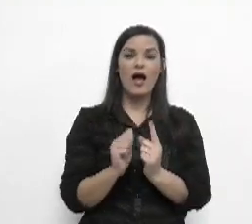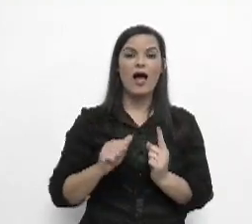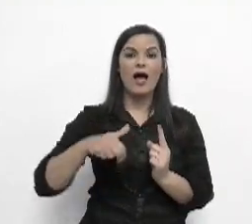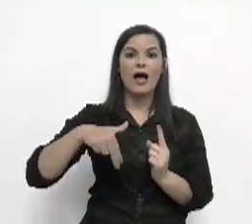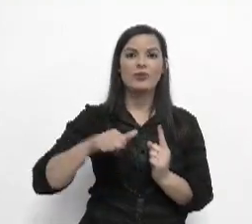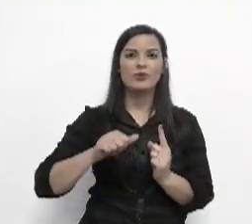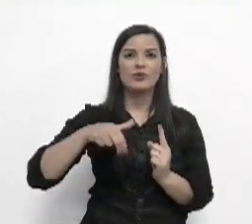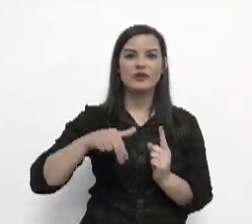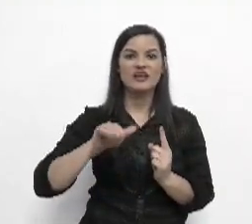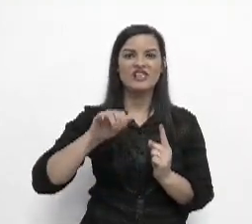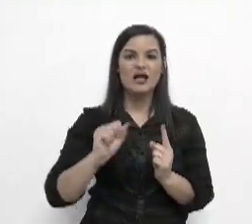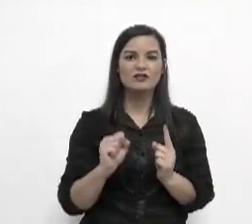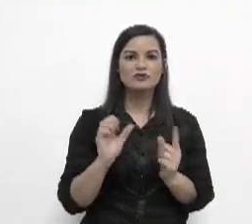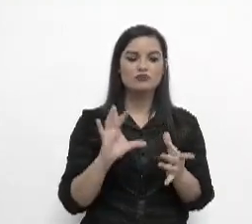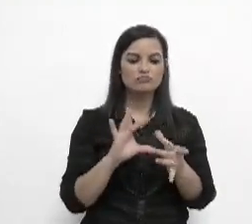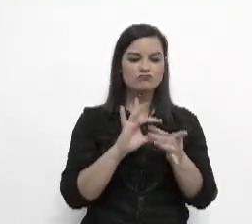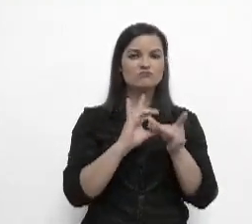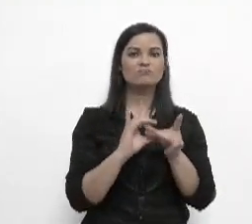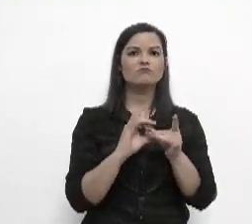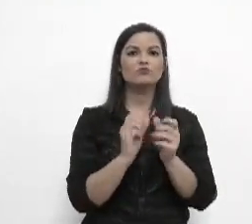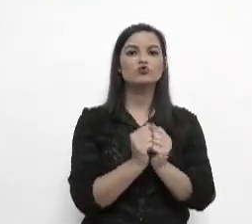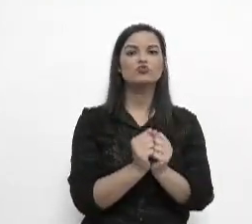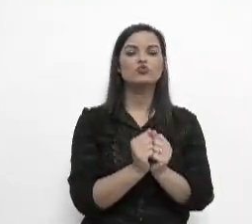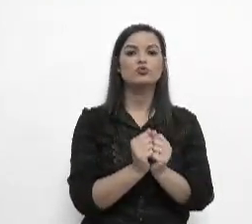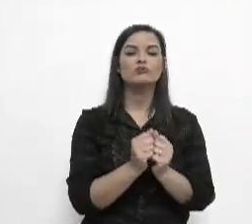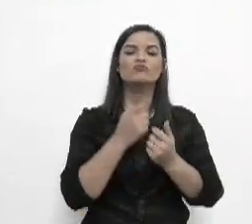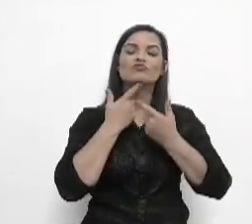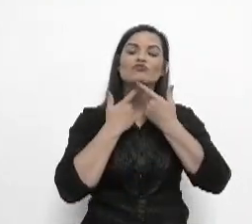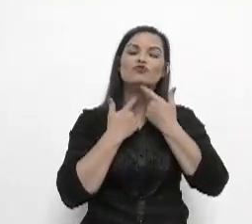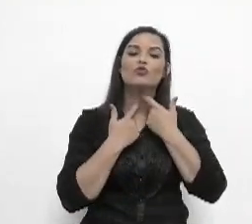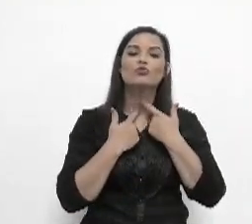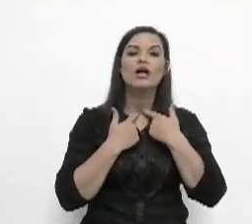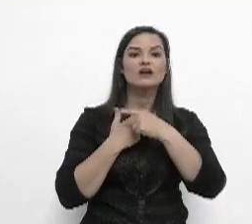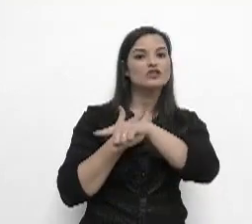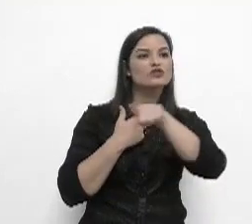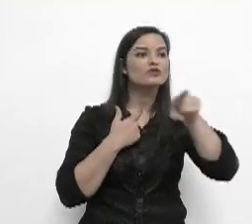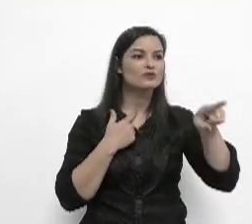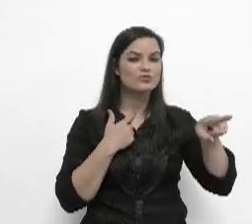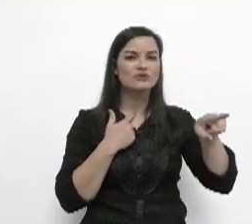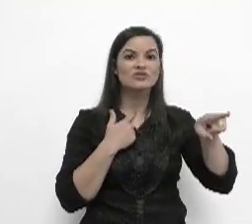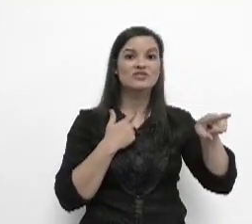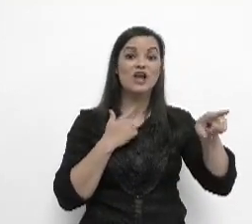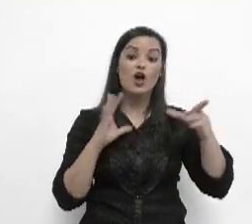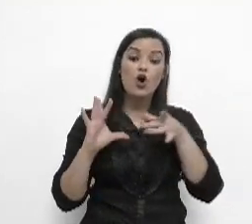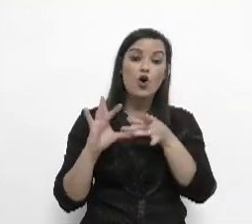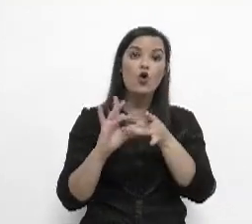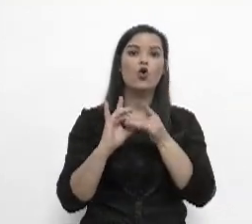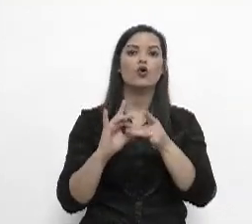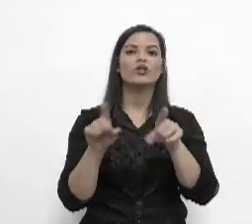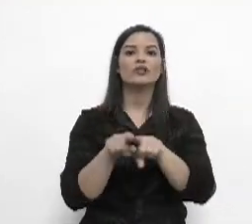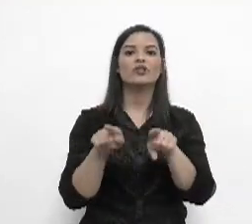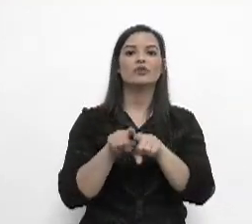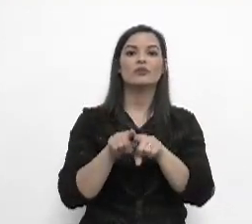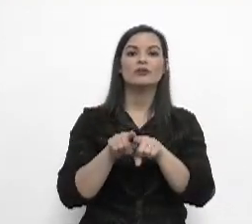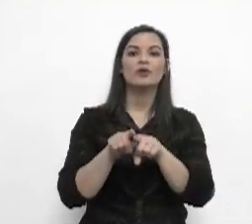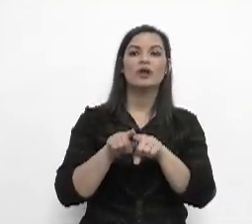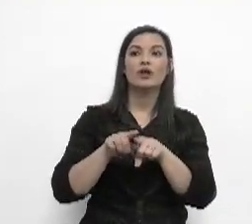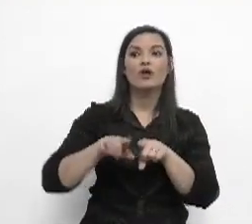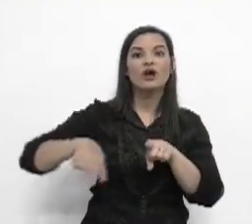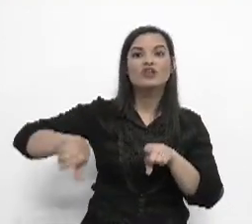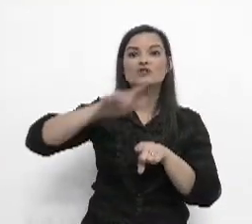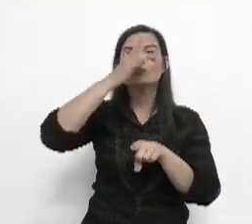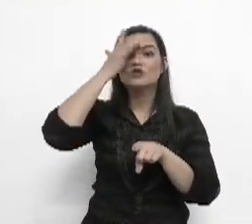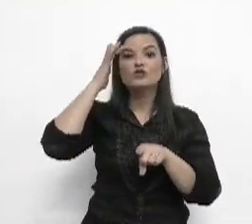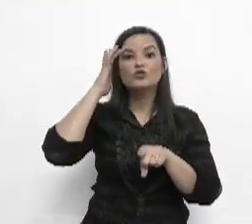함께 하나가 되기를 축복합니다. Eu desejo que os irmãos possam se unir com as pessoas que estão trabalhando no ministério nas suas mesmas regiões. 여러분의 노회가 하나 되기를 Eu